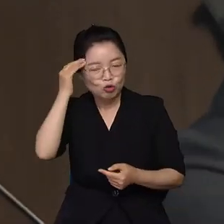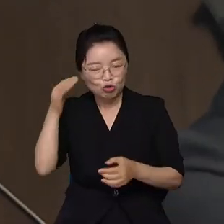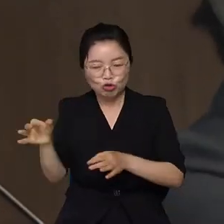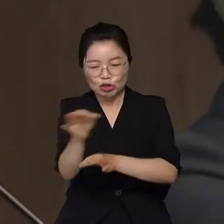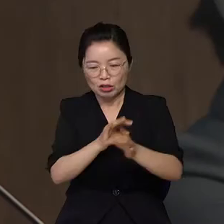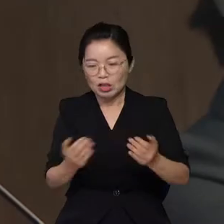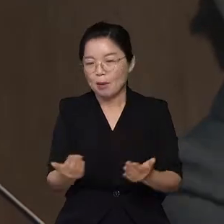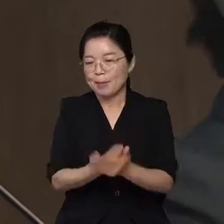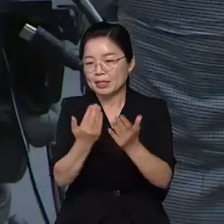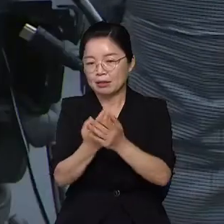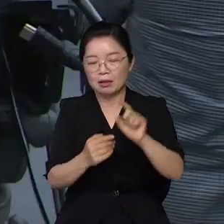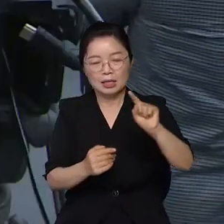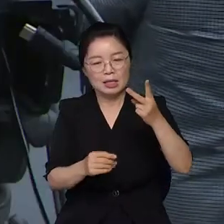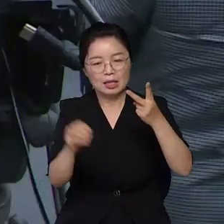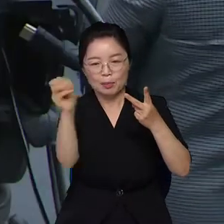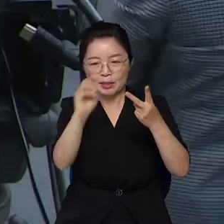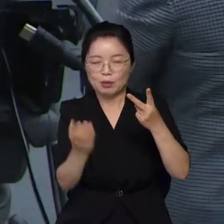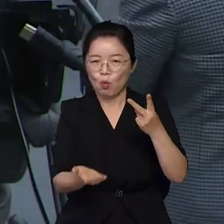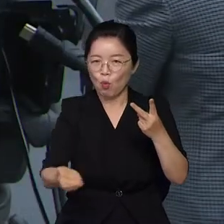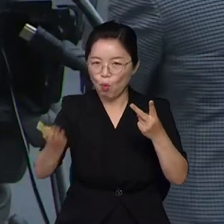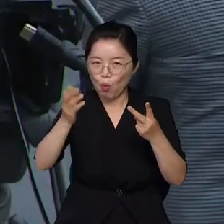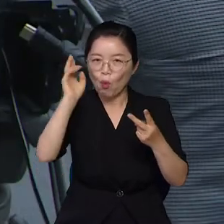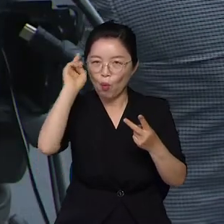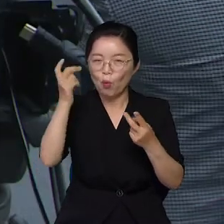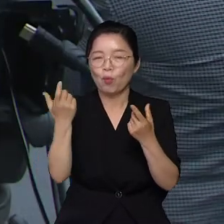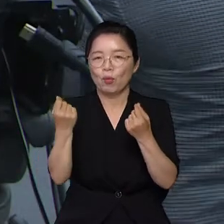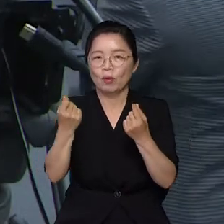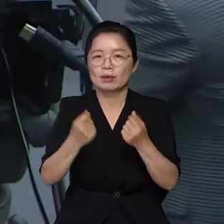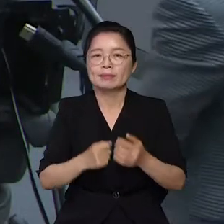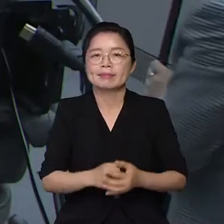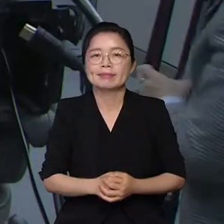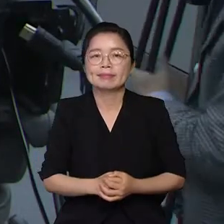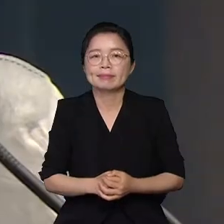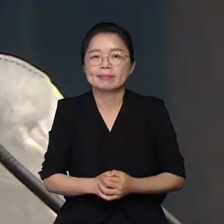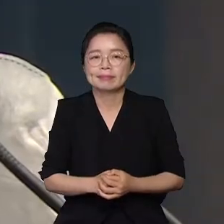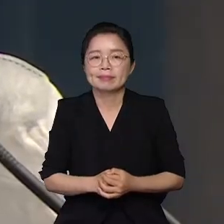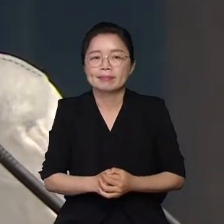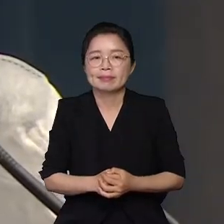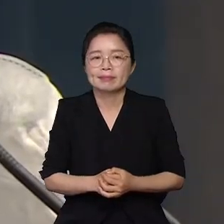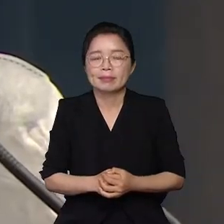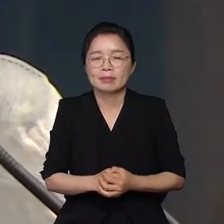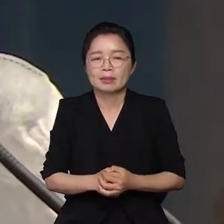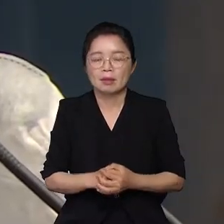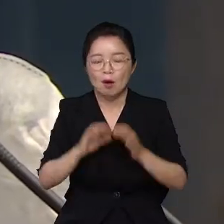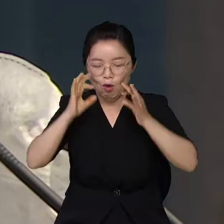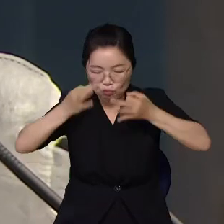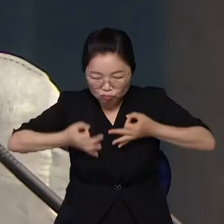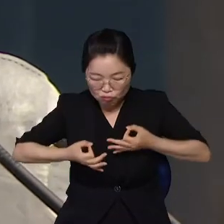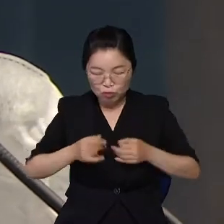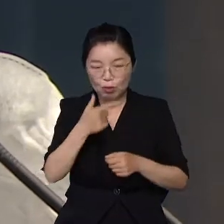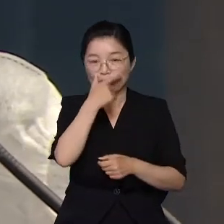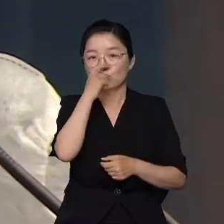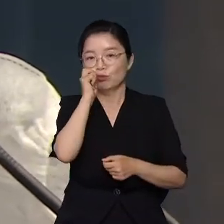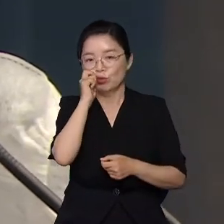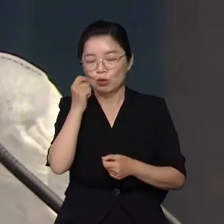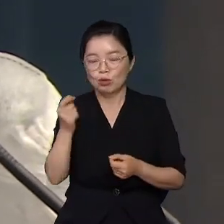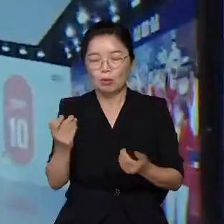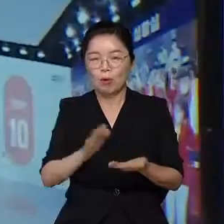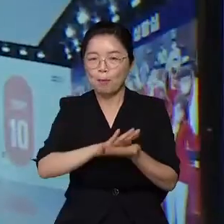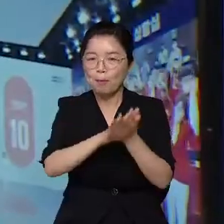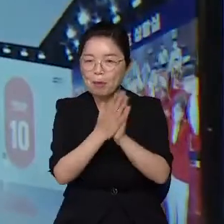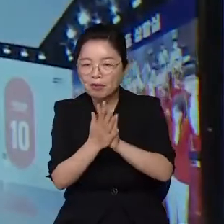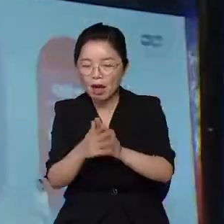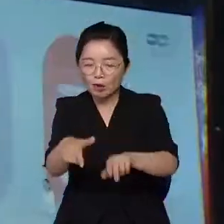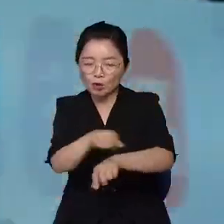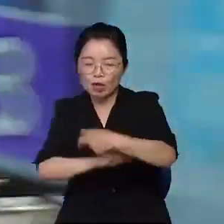성장률을 2% 올릴 수 있다고 말했습니다 김 당선인은 성찰이 부족했고 변화와 개혁의 솔선 하지